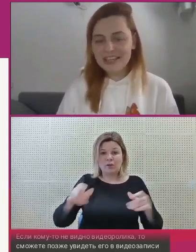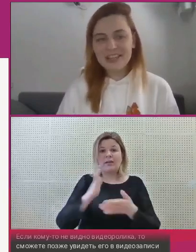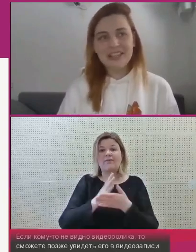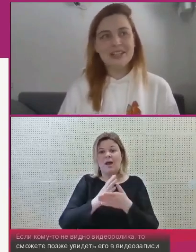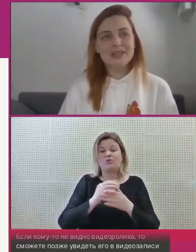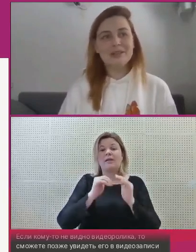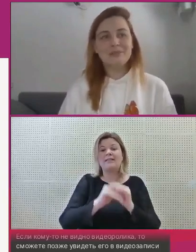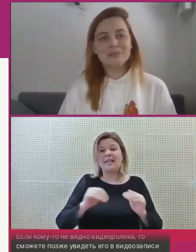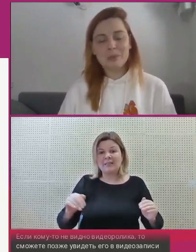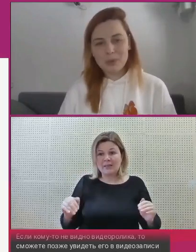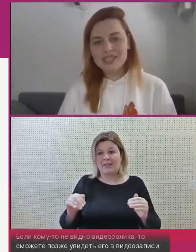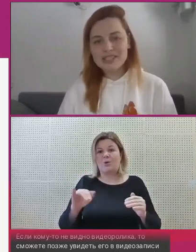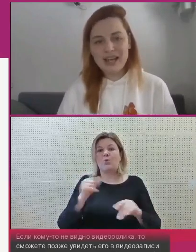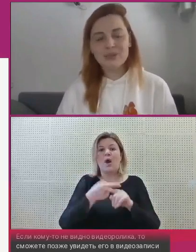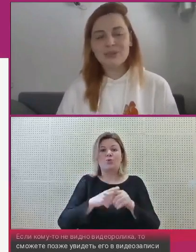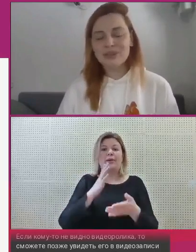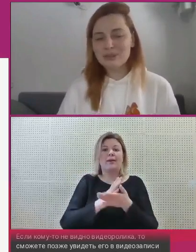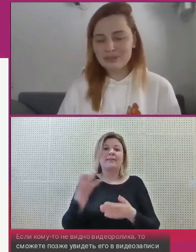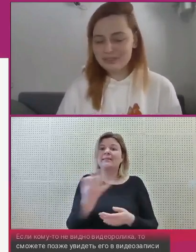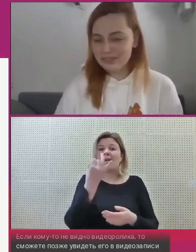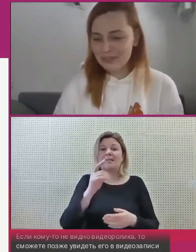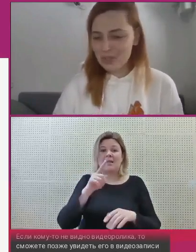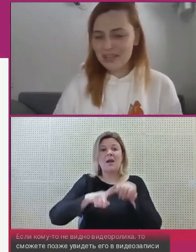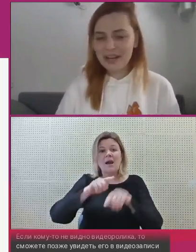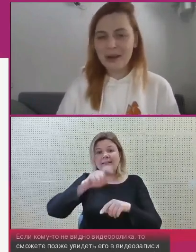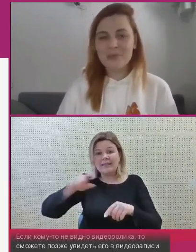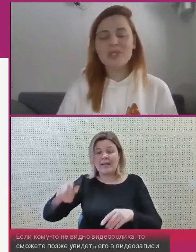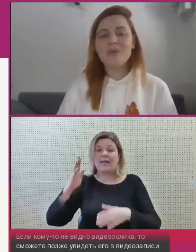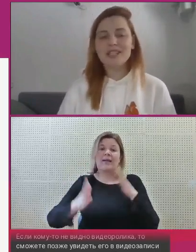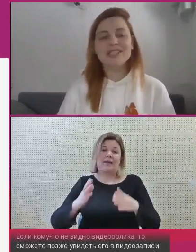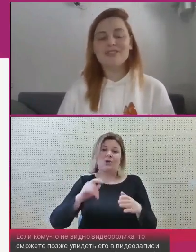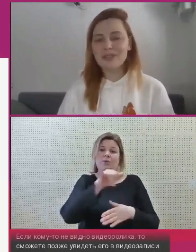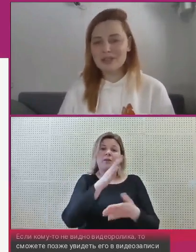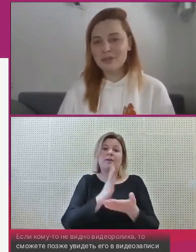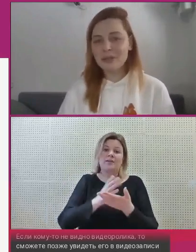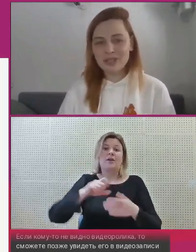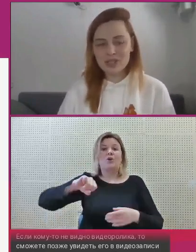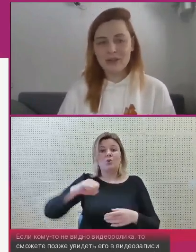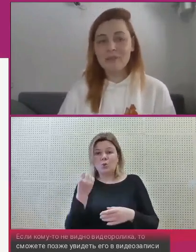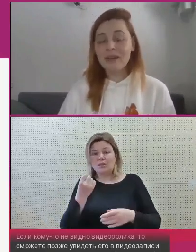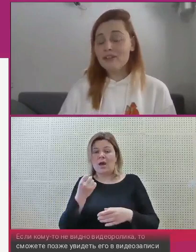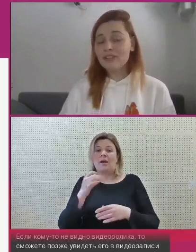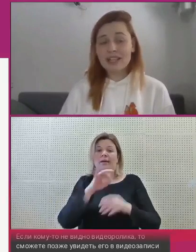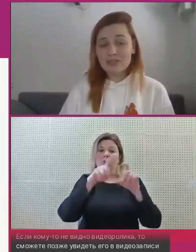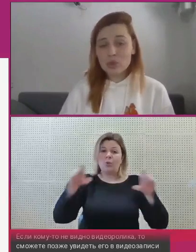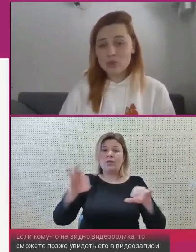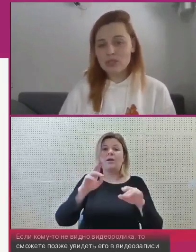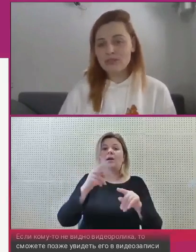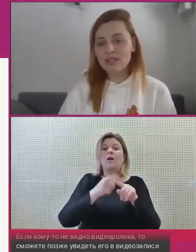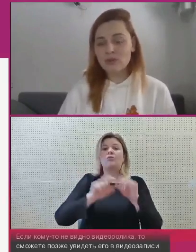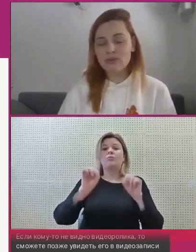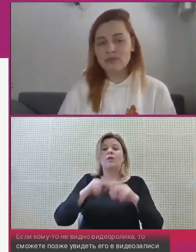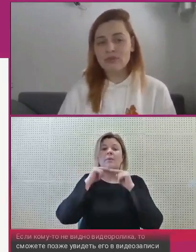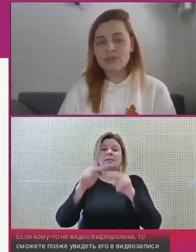друзей, или просто знают того человека, кому можно обратиться за финансовой поддержкой. Финансовый ресурс